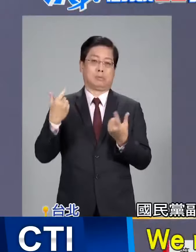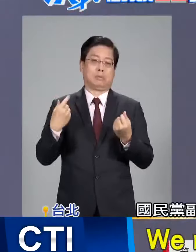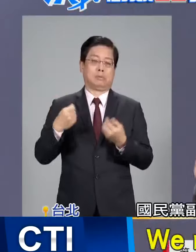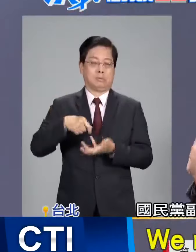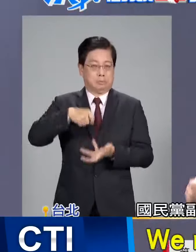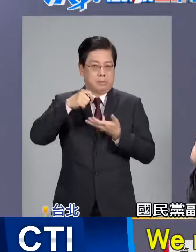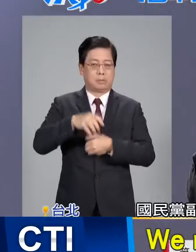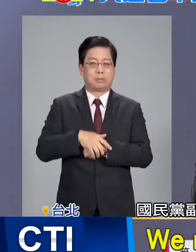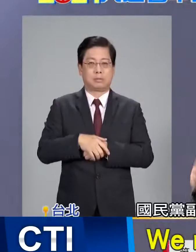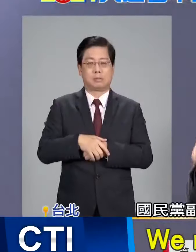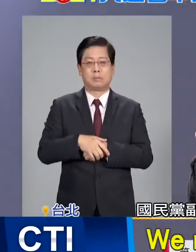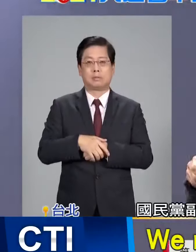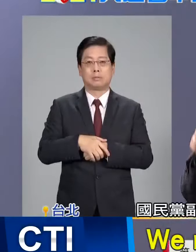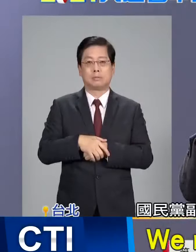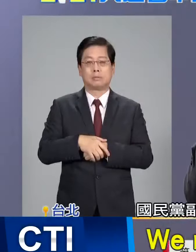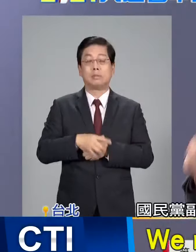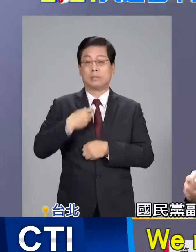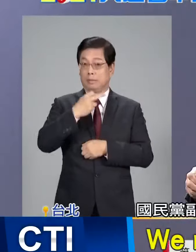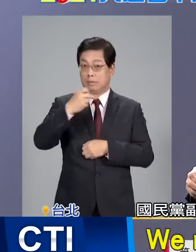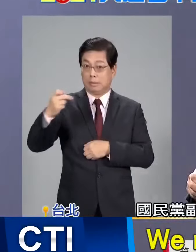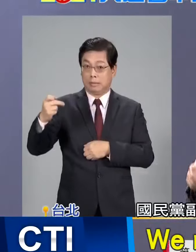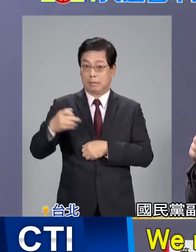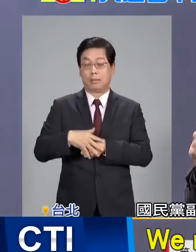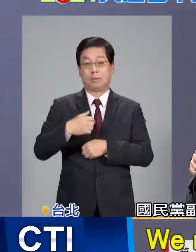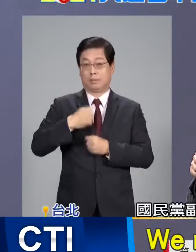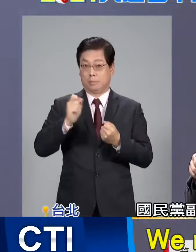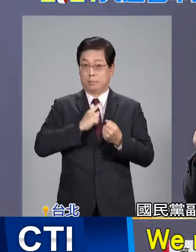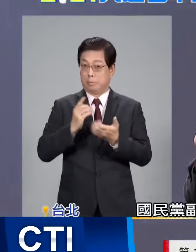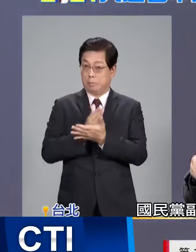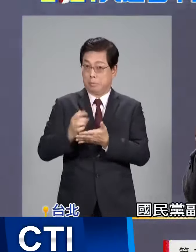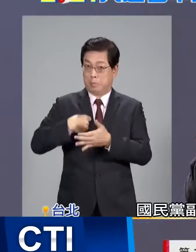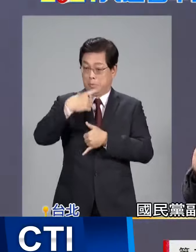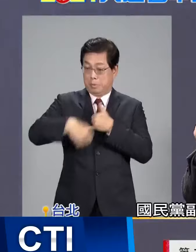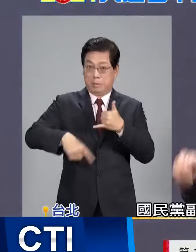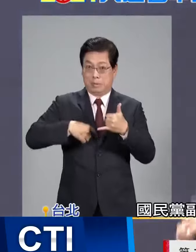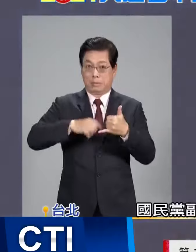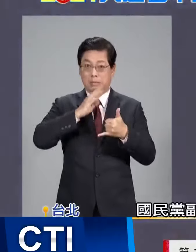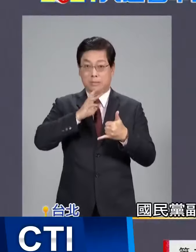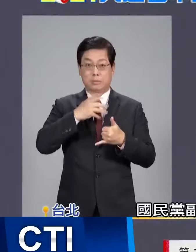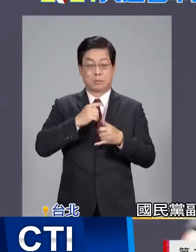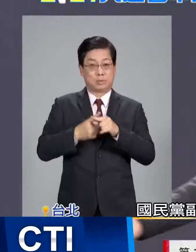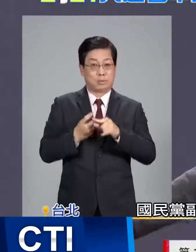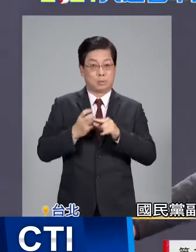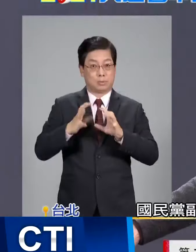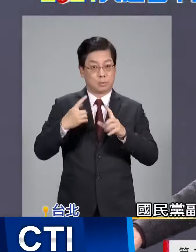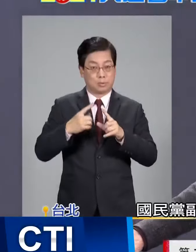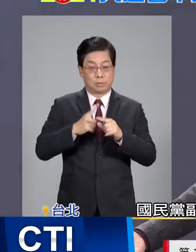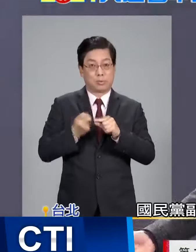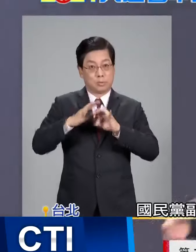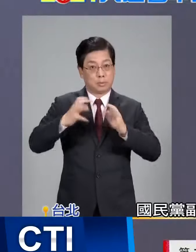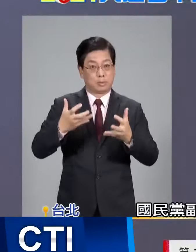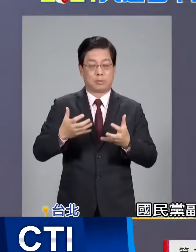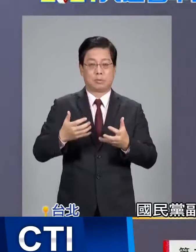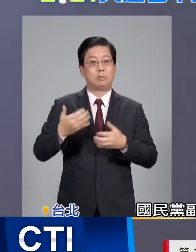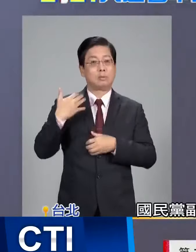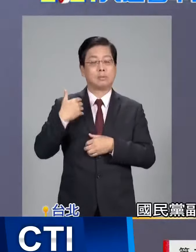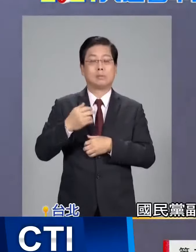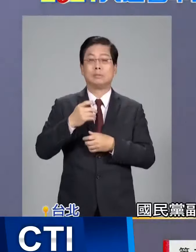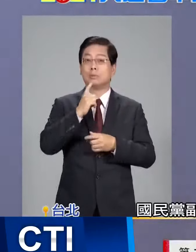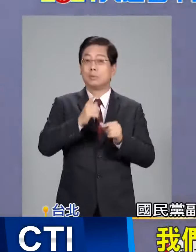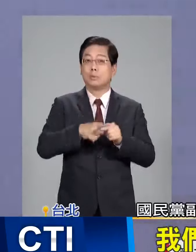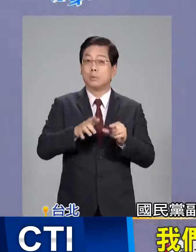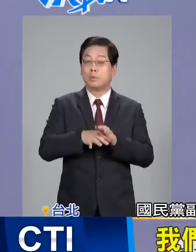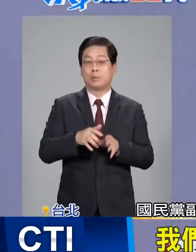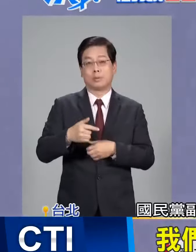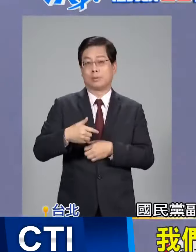过 ：“We no longer identify ourselves as a Republic of China。”萧美琴讲过这话，翻成中文就是